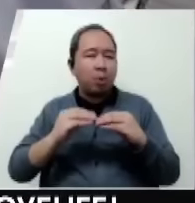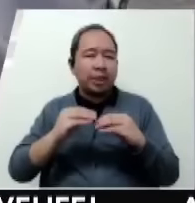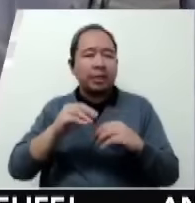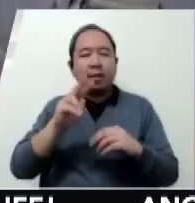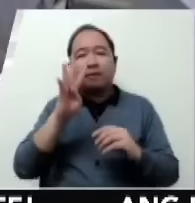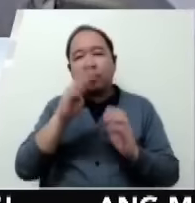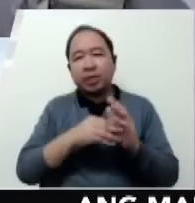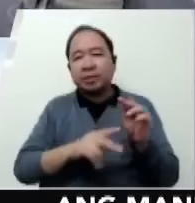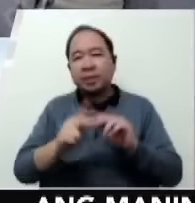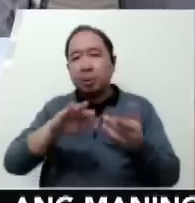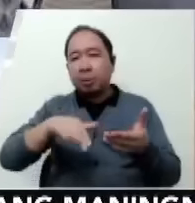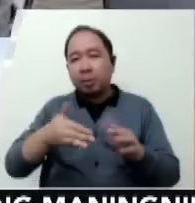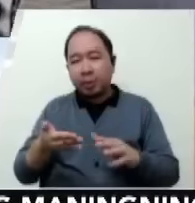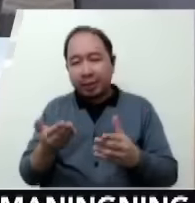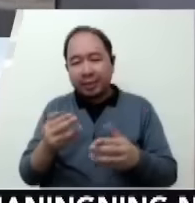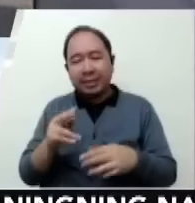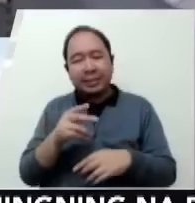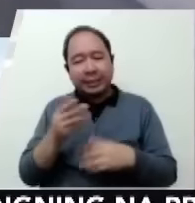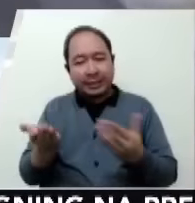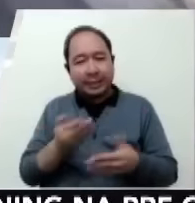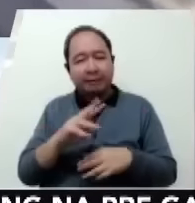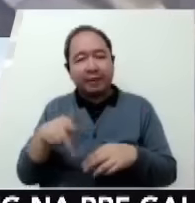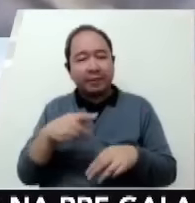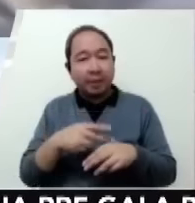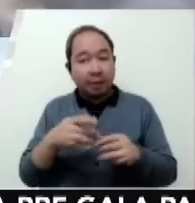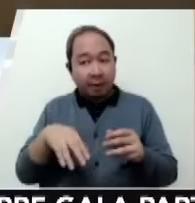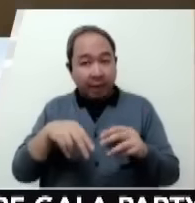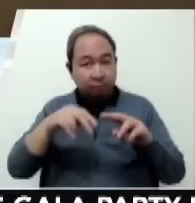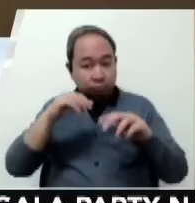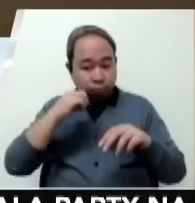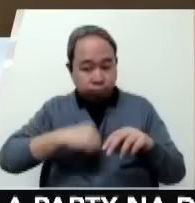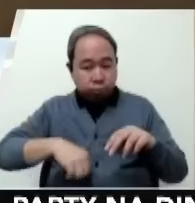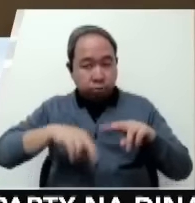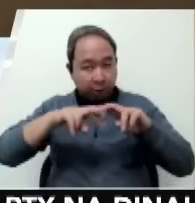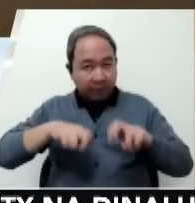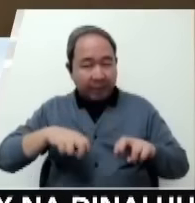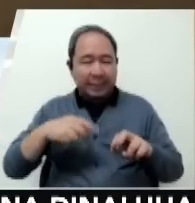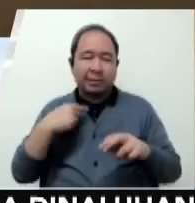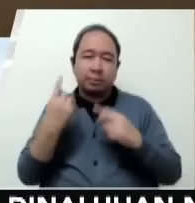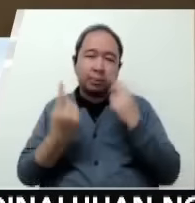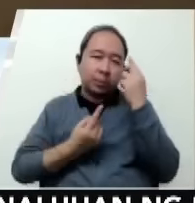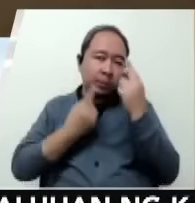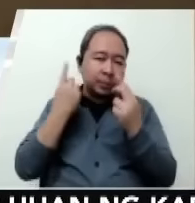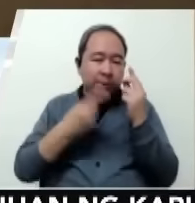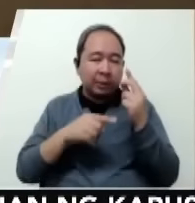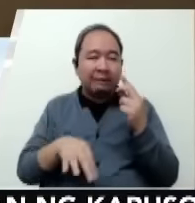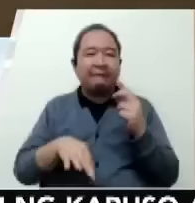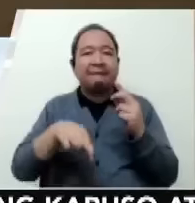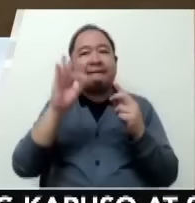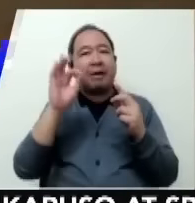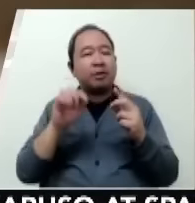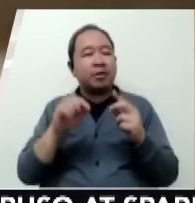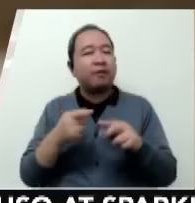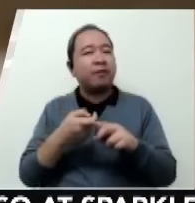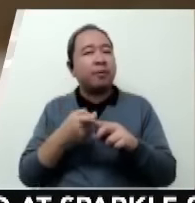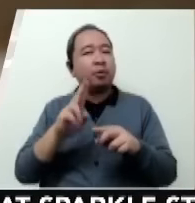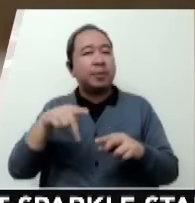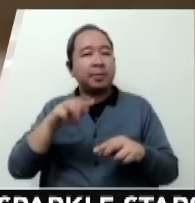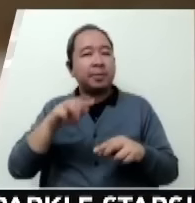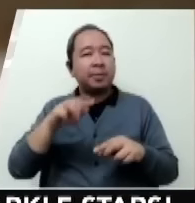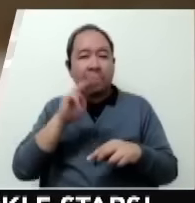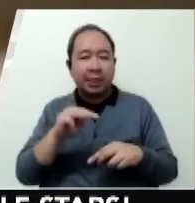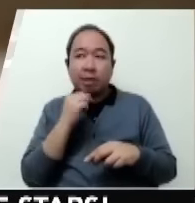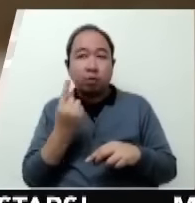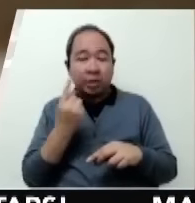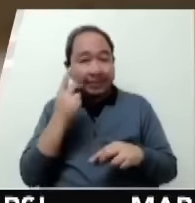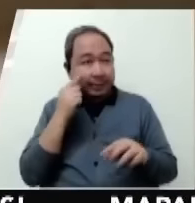at nakababahala ang natuklasan ng UP Manila. Hindi lang foul play ang hinahanap natin. Are there